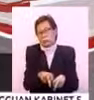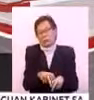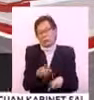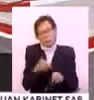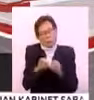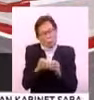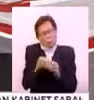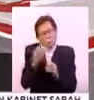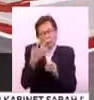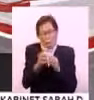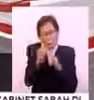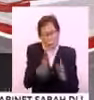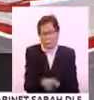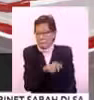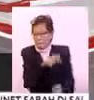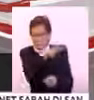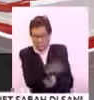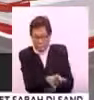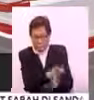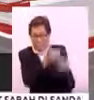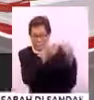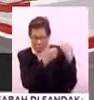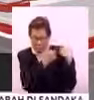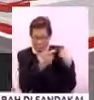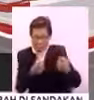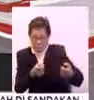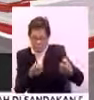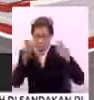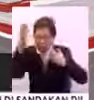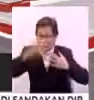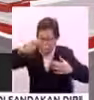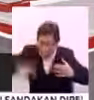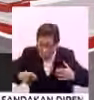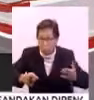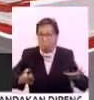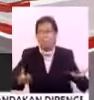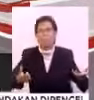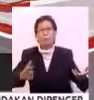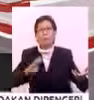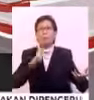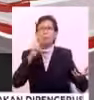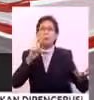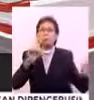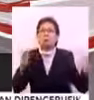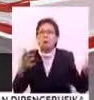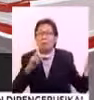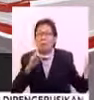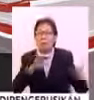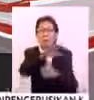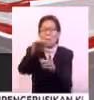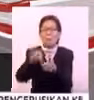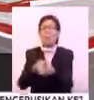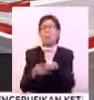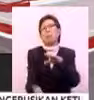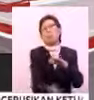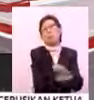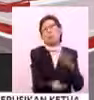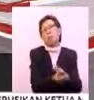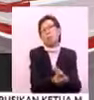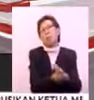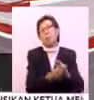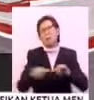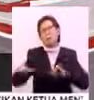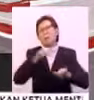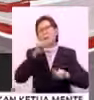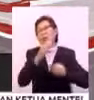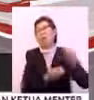dikesali, pemimpin yang sepatutnya memikul amanah mentadbir negara tanpa segan silu terbabit dengan perbuatan tidak bermoral